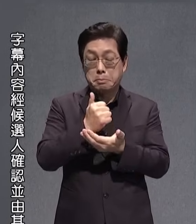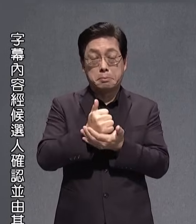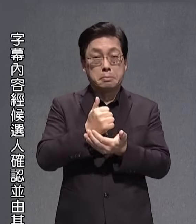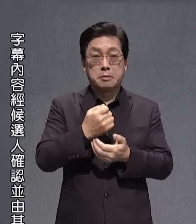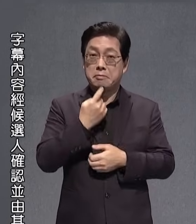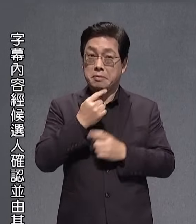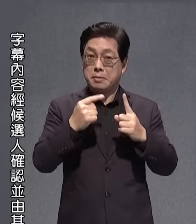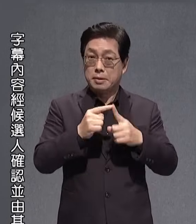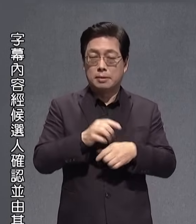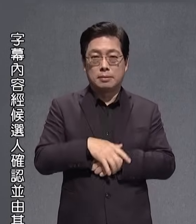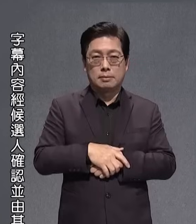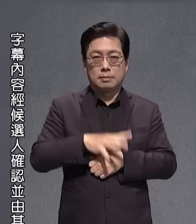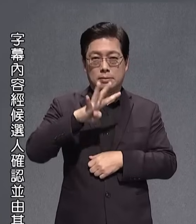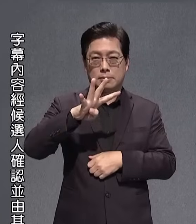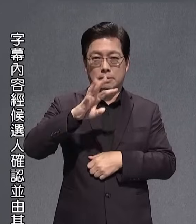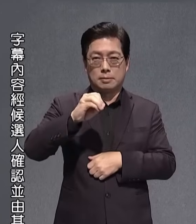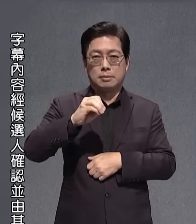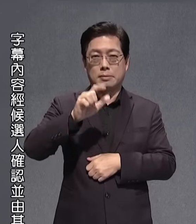嫌疑人